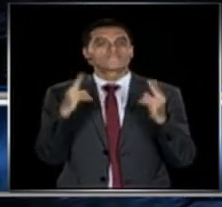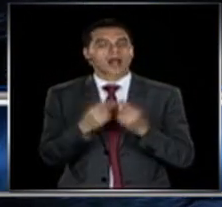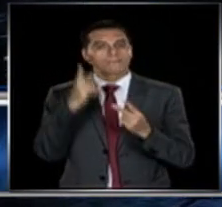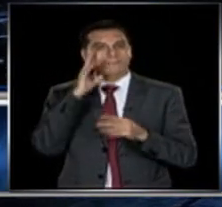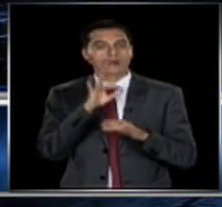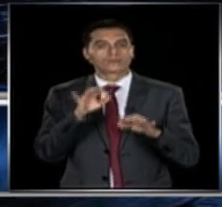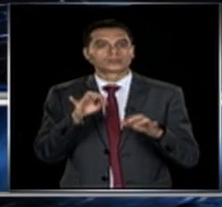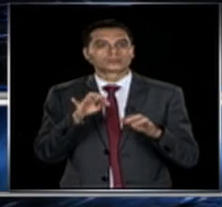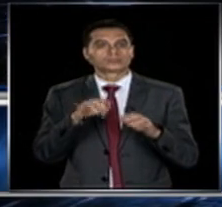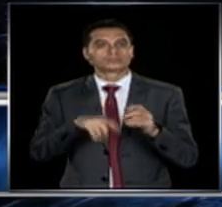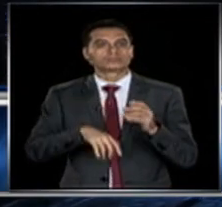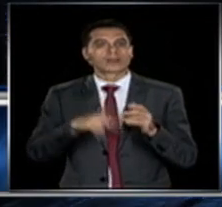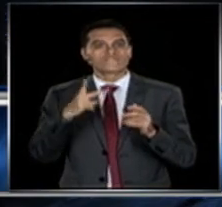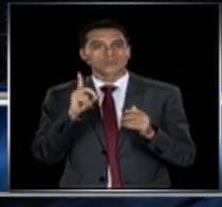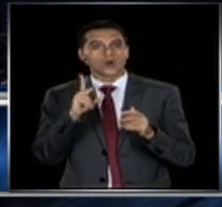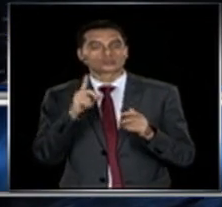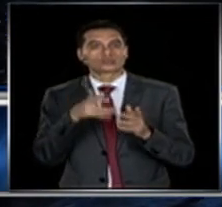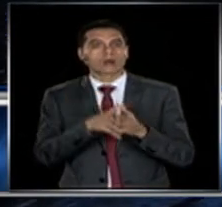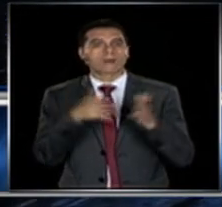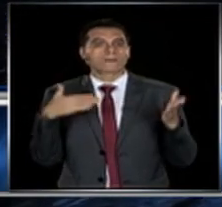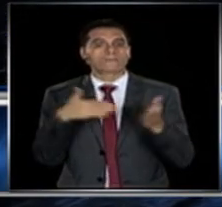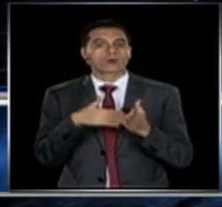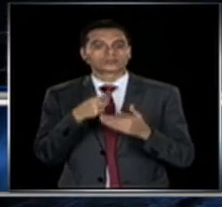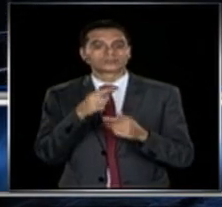العالم عام 2021؟